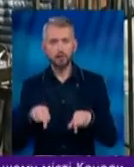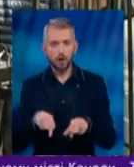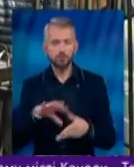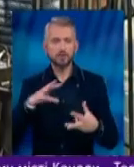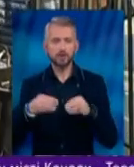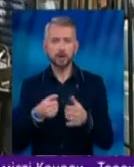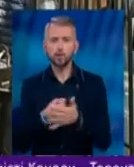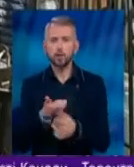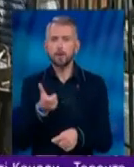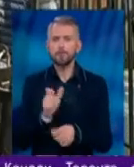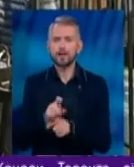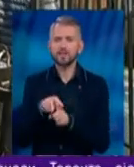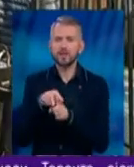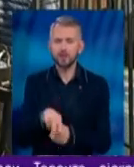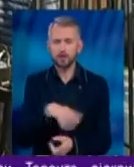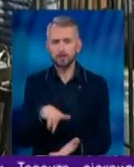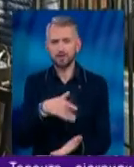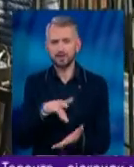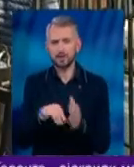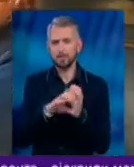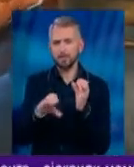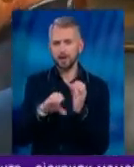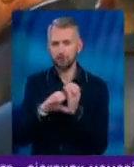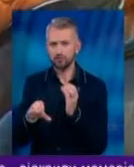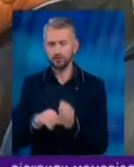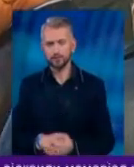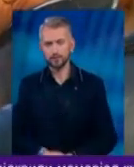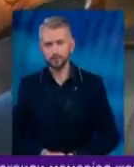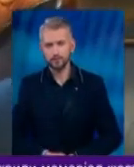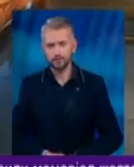призведе до перенавантаження міських комунікаційних мереж.